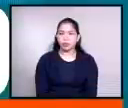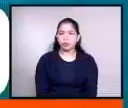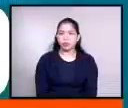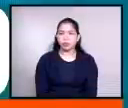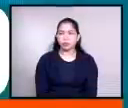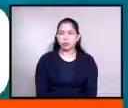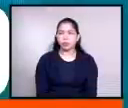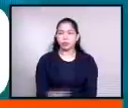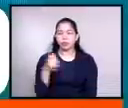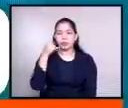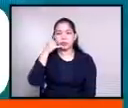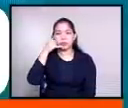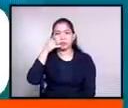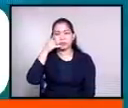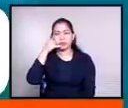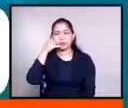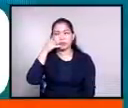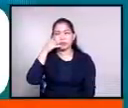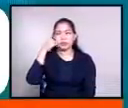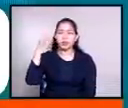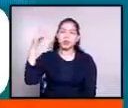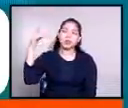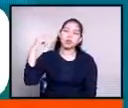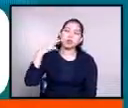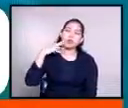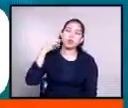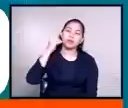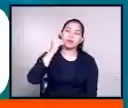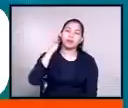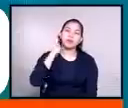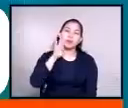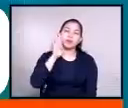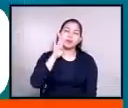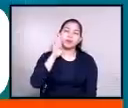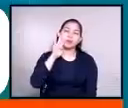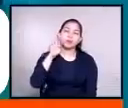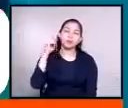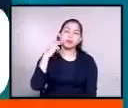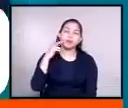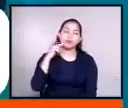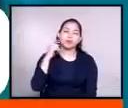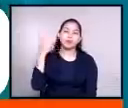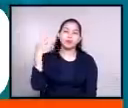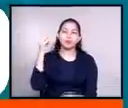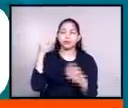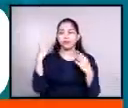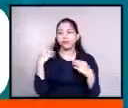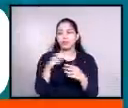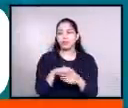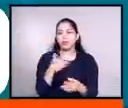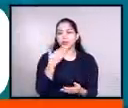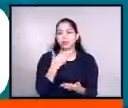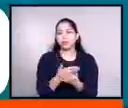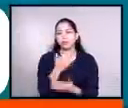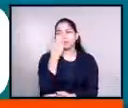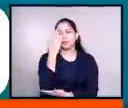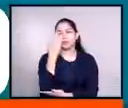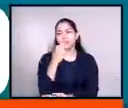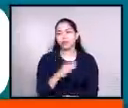At nasa ilang telepono si Ma'am Ruth Duran, kapatid ni Rain Ann, ang OFW sa Riyadh. Magandang tanghali po sa